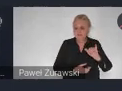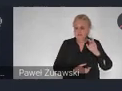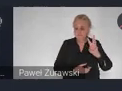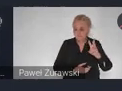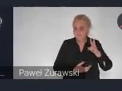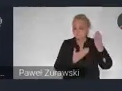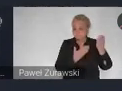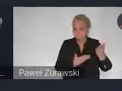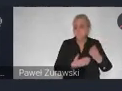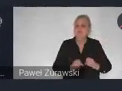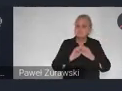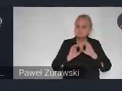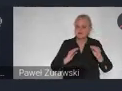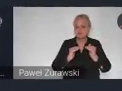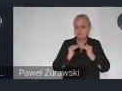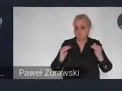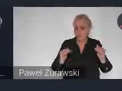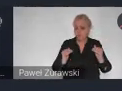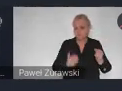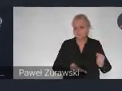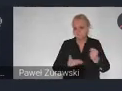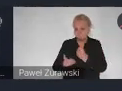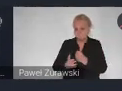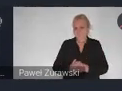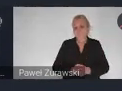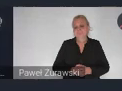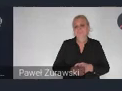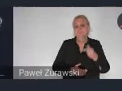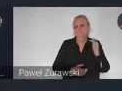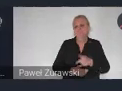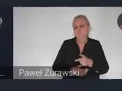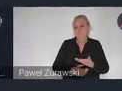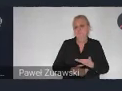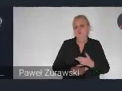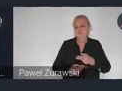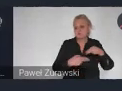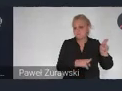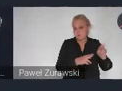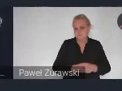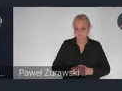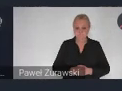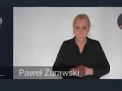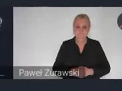Wolności określi wysokość kwoty dotacji która musi zostać zwrócona